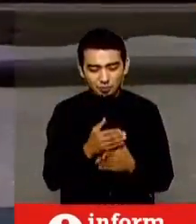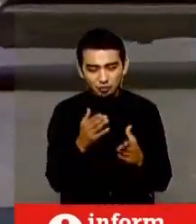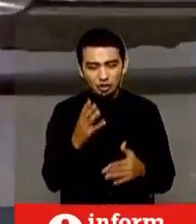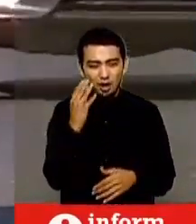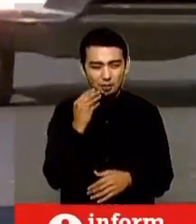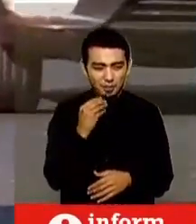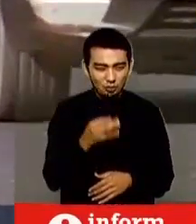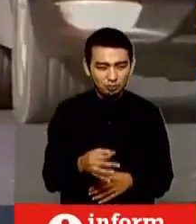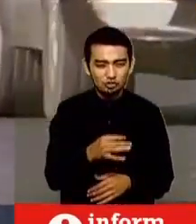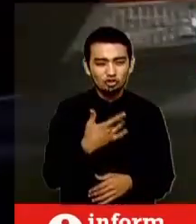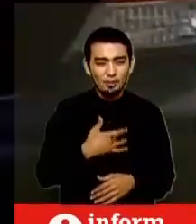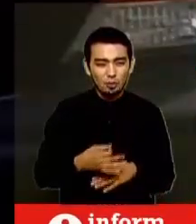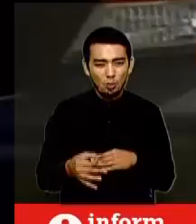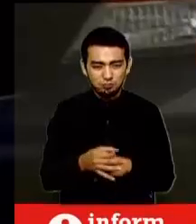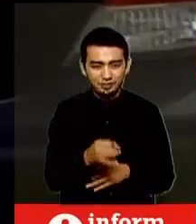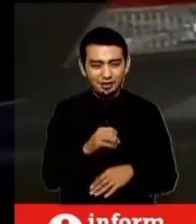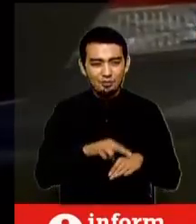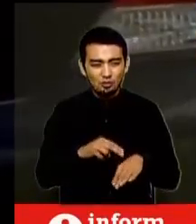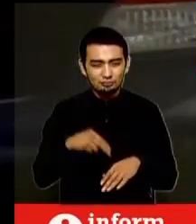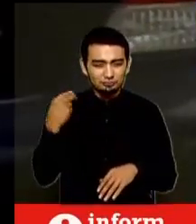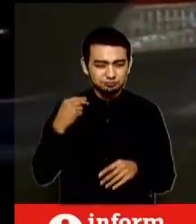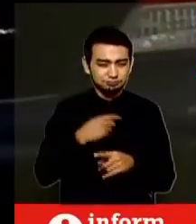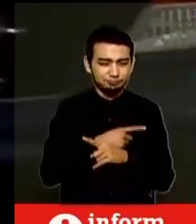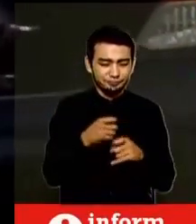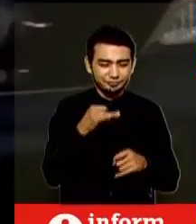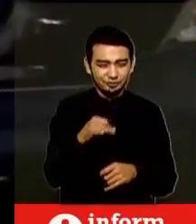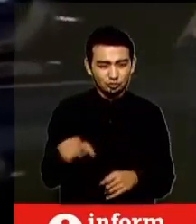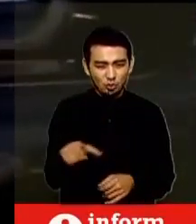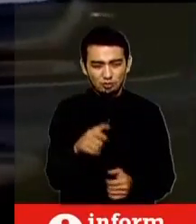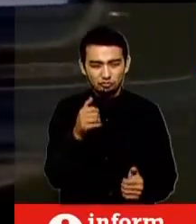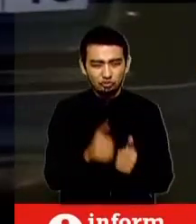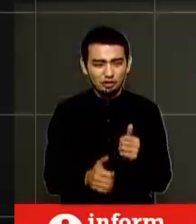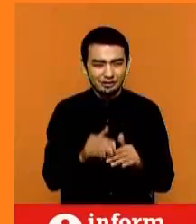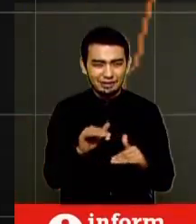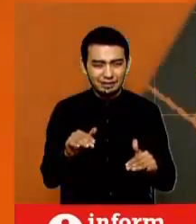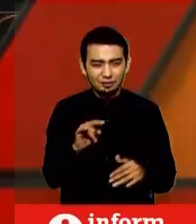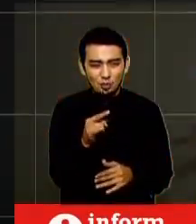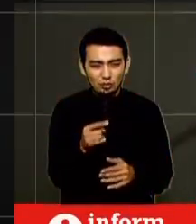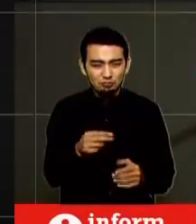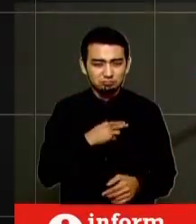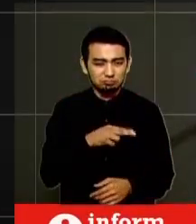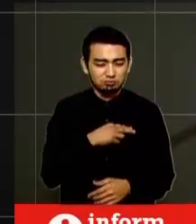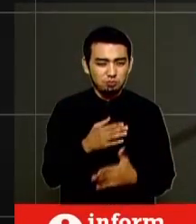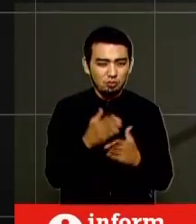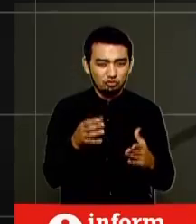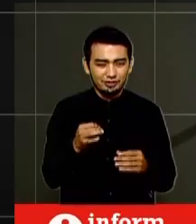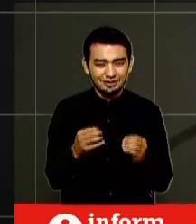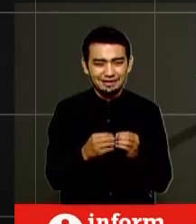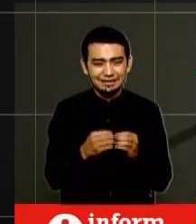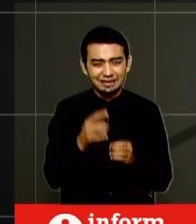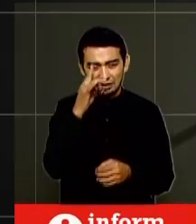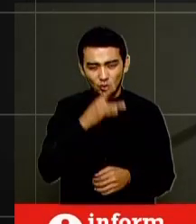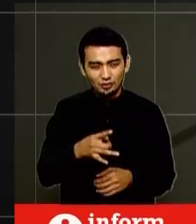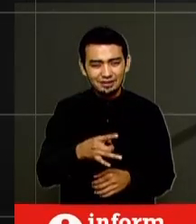Алматинской и Жамбылской областях. Полицейские бьют тревогу. На дорогах стали чаще гибнуть дети. Количество ДТП выросло в 10 регионах